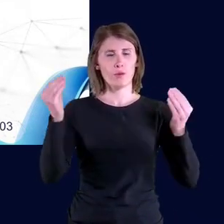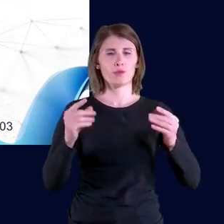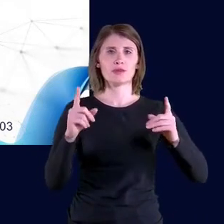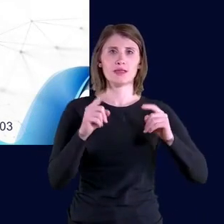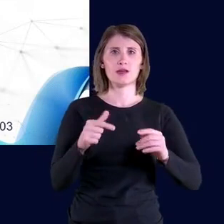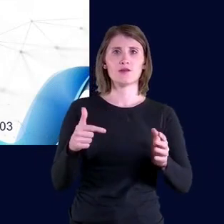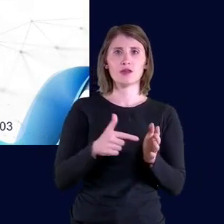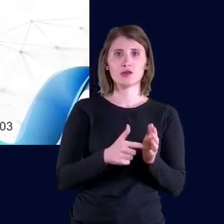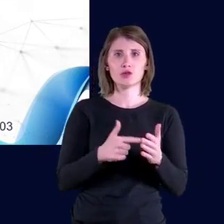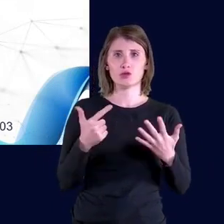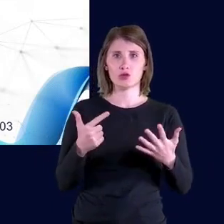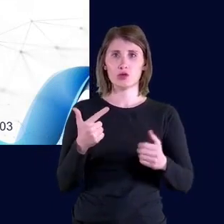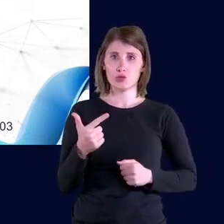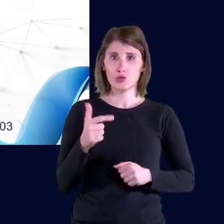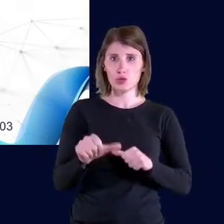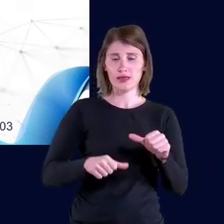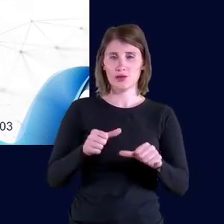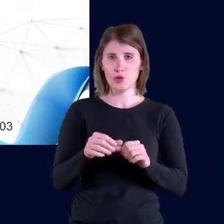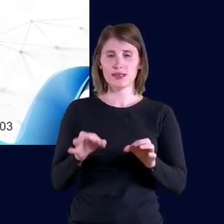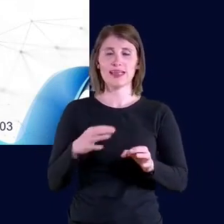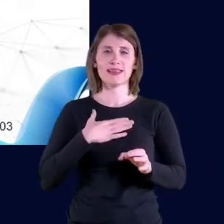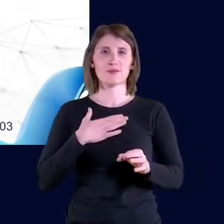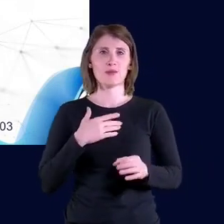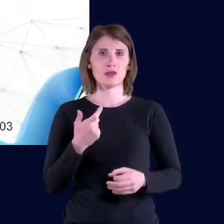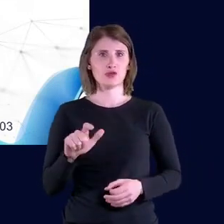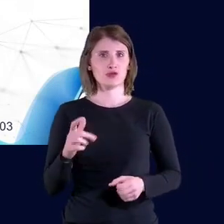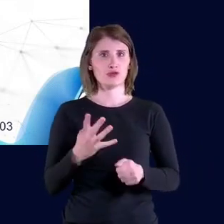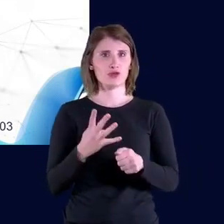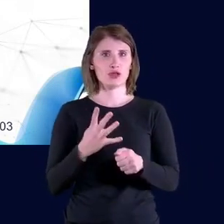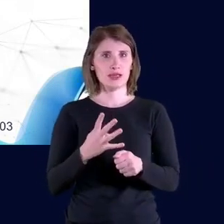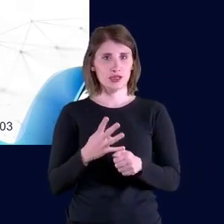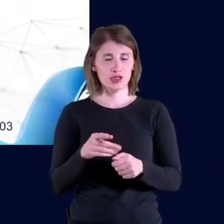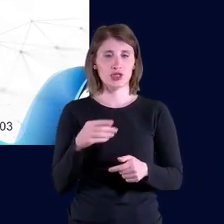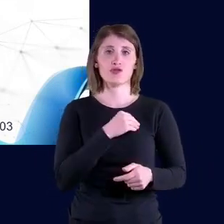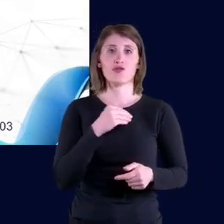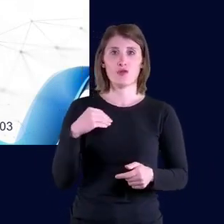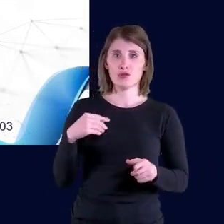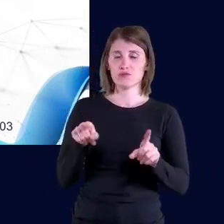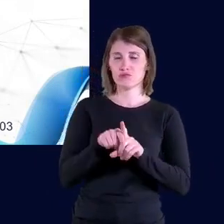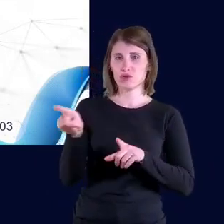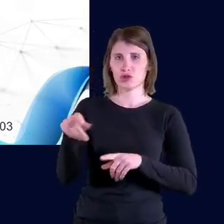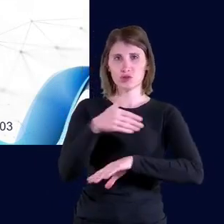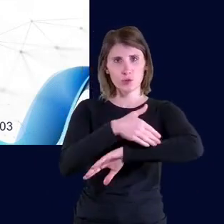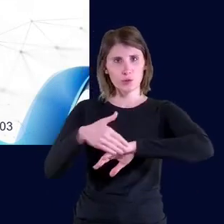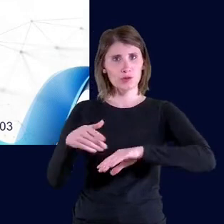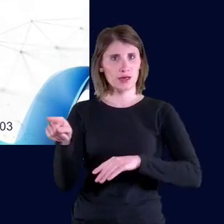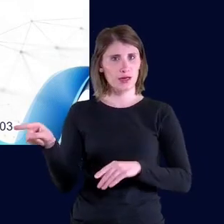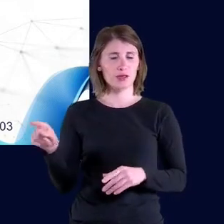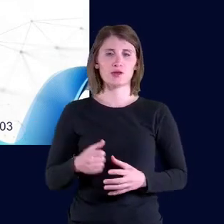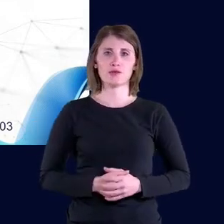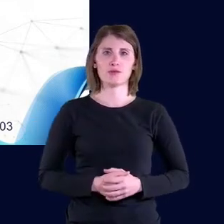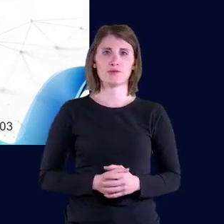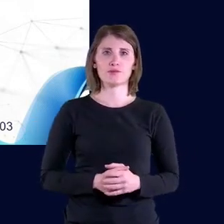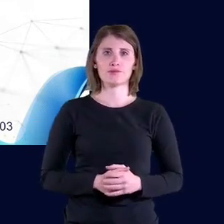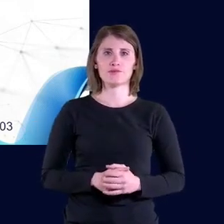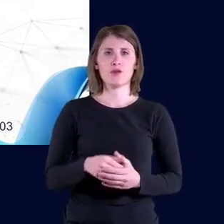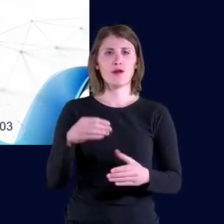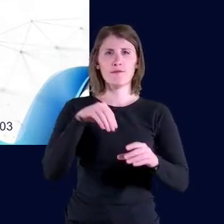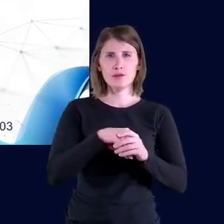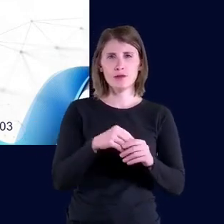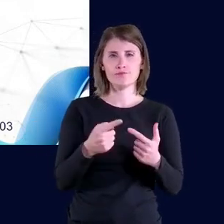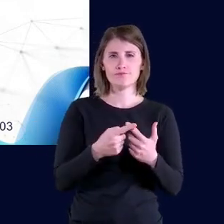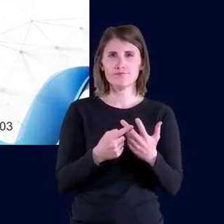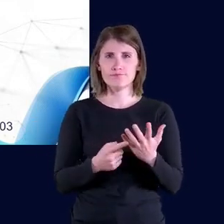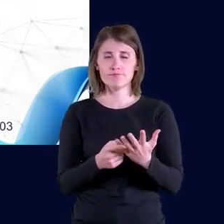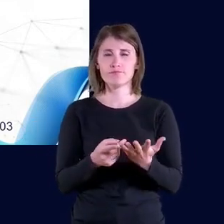obecnie posiadamy ponad 140 wdrożeń w Polsce jak i zagranicą składowe systemu jakie